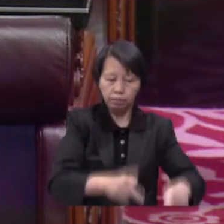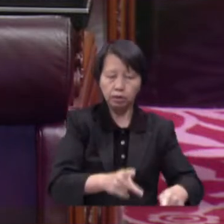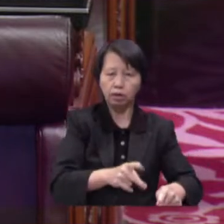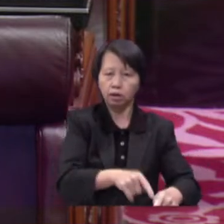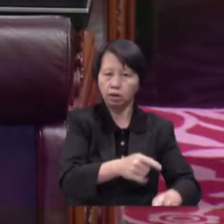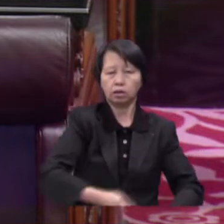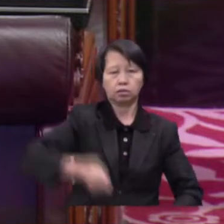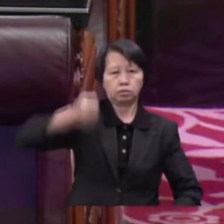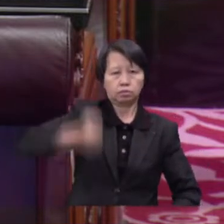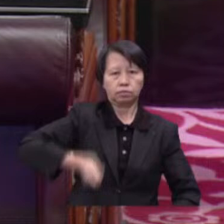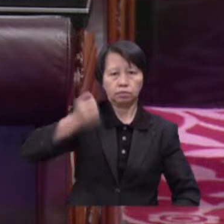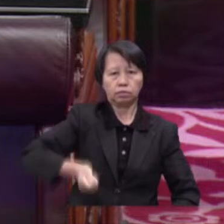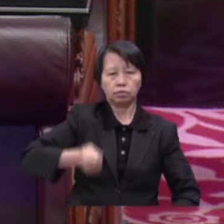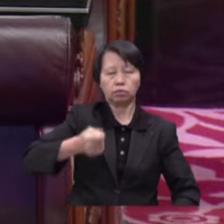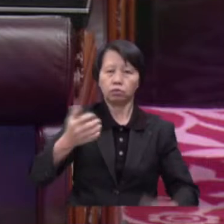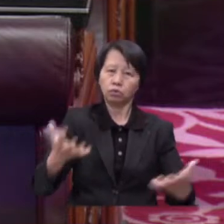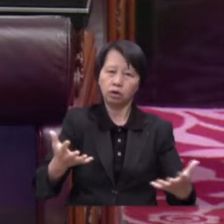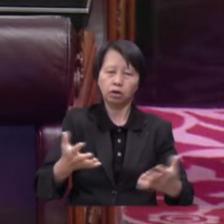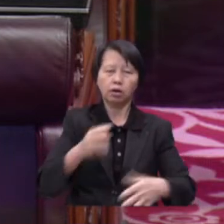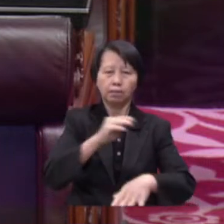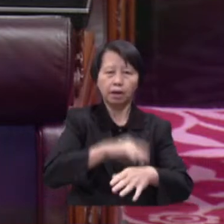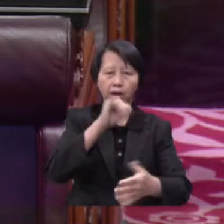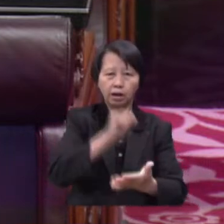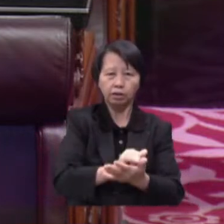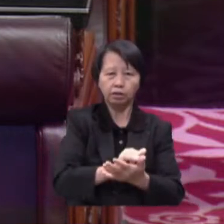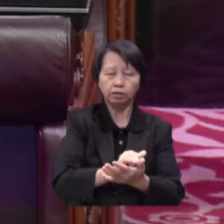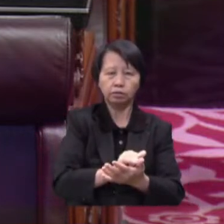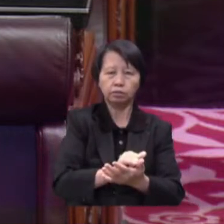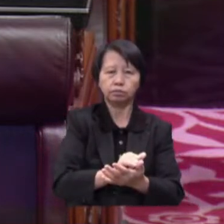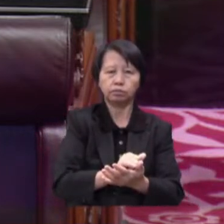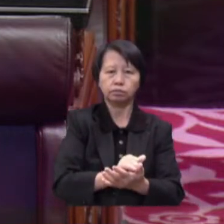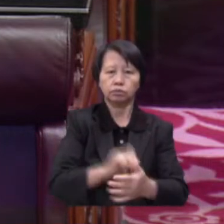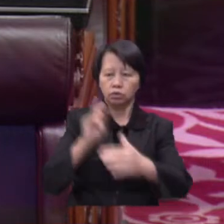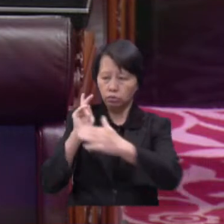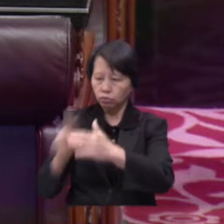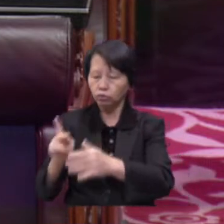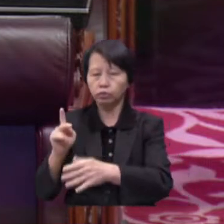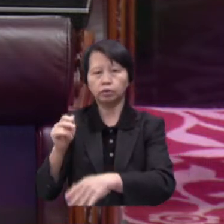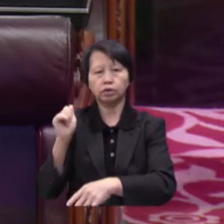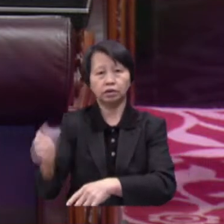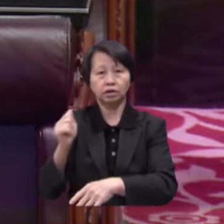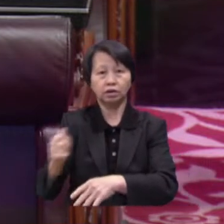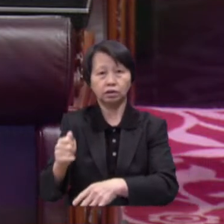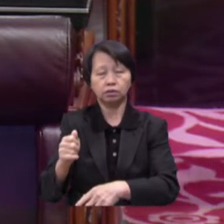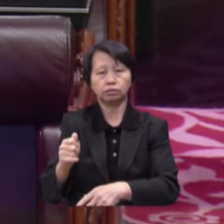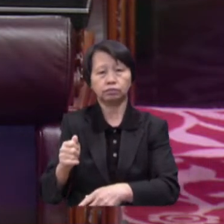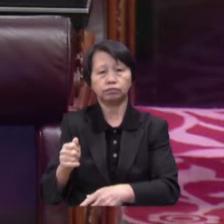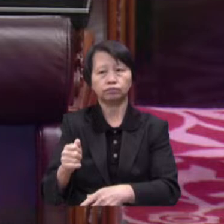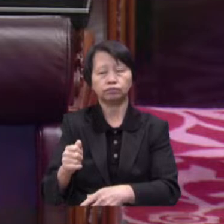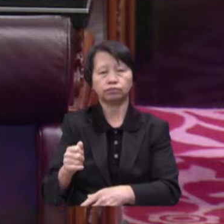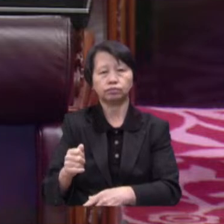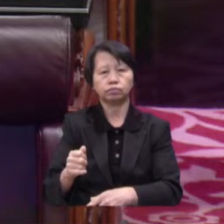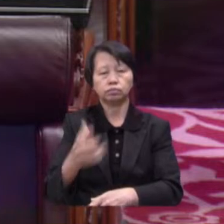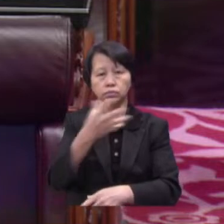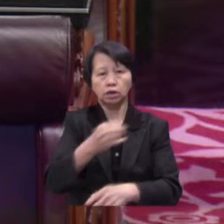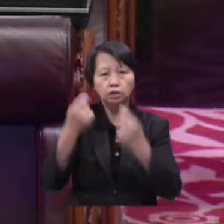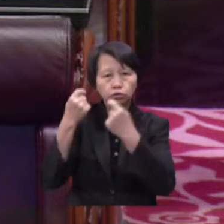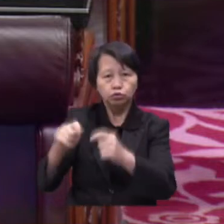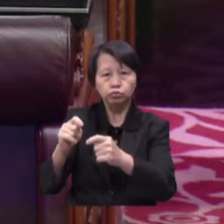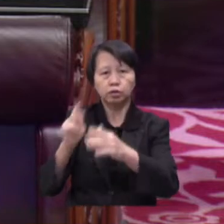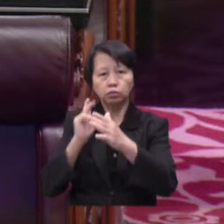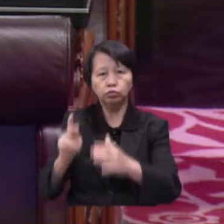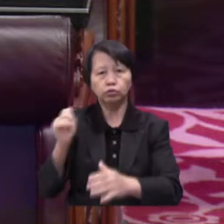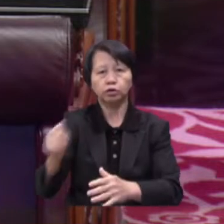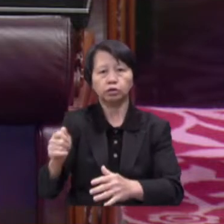penghakiman biarpun pada ketika dan saat itu bunuh diri itu si usai serta cobaan